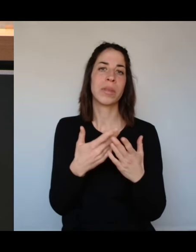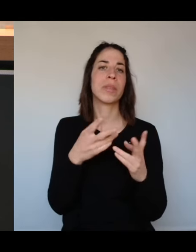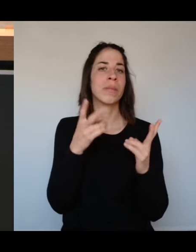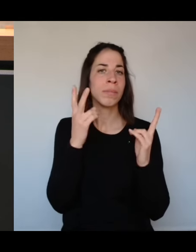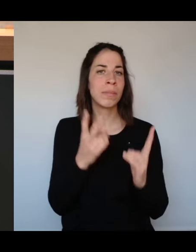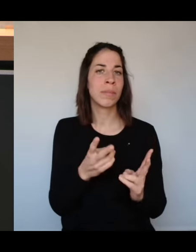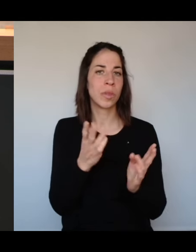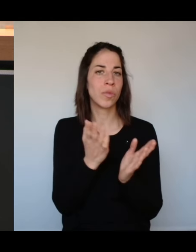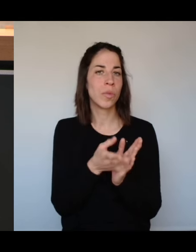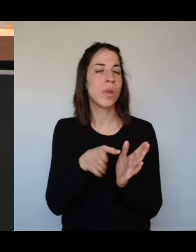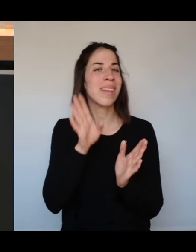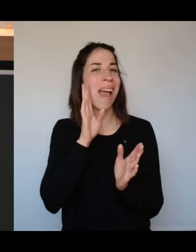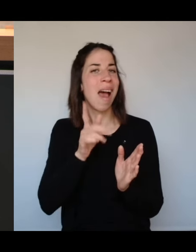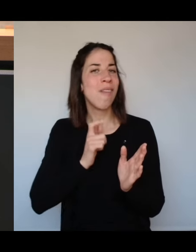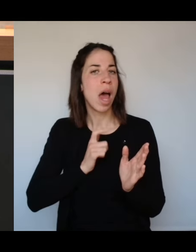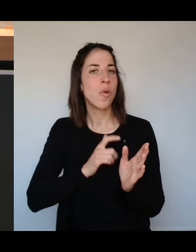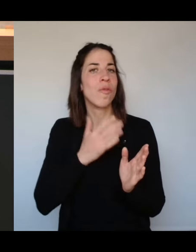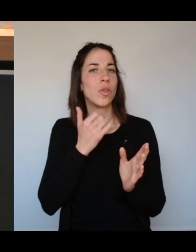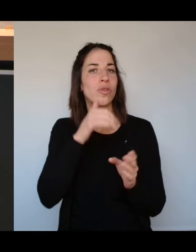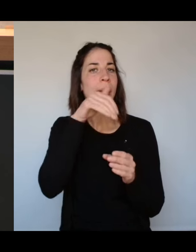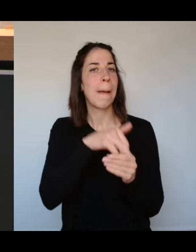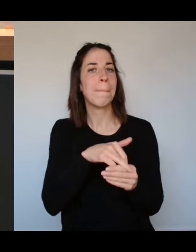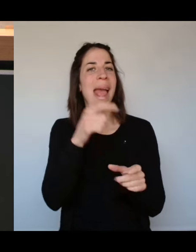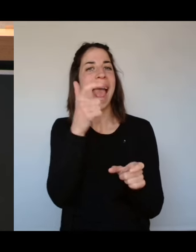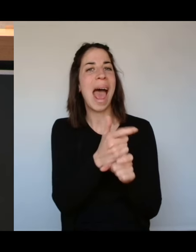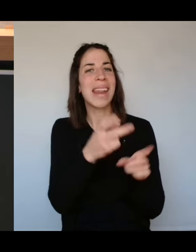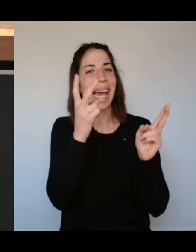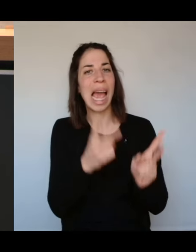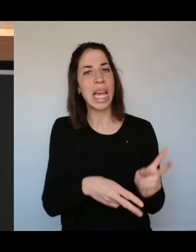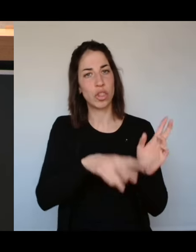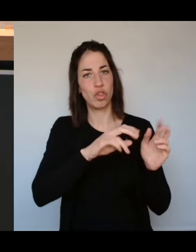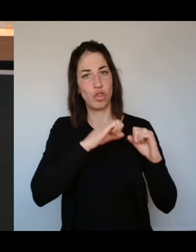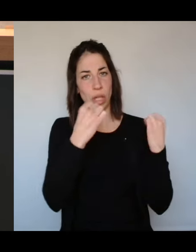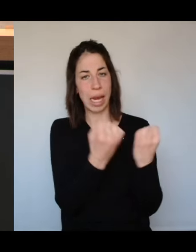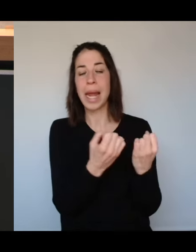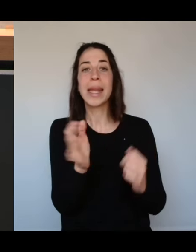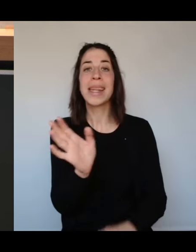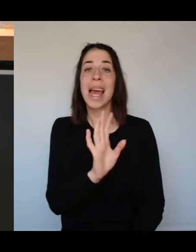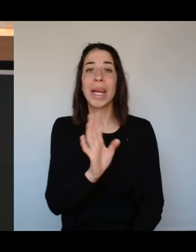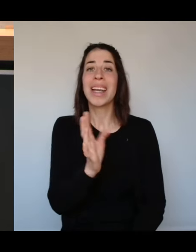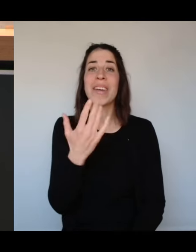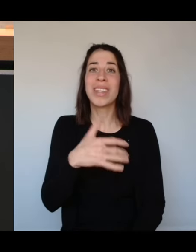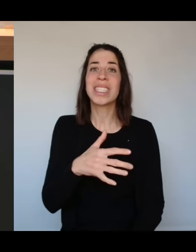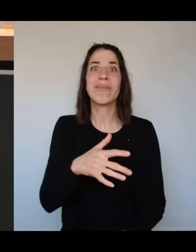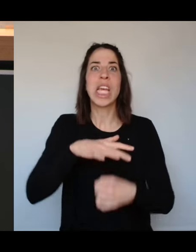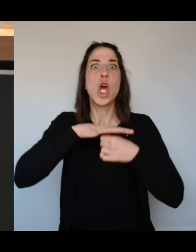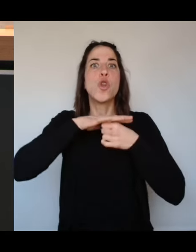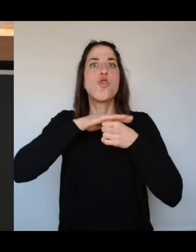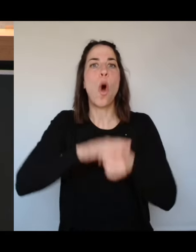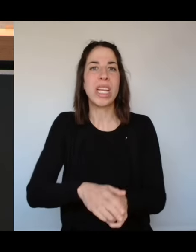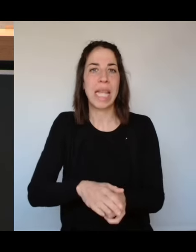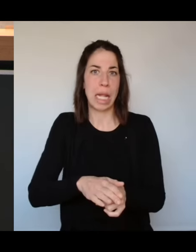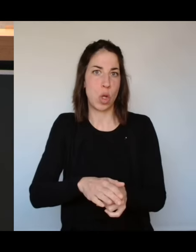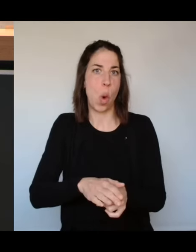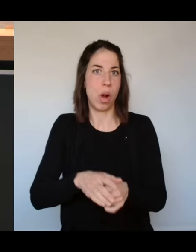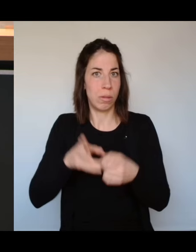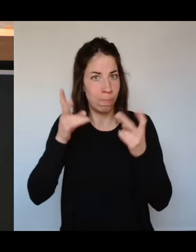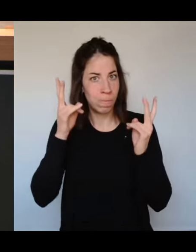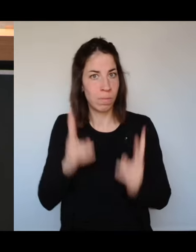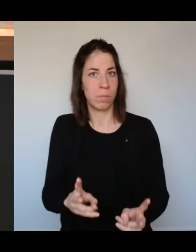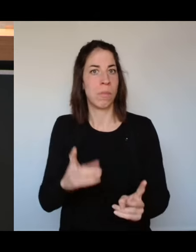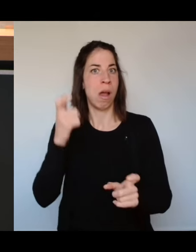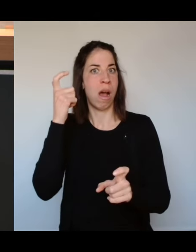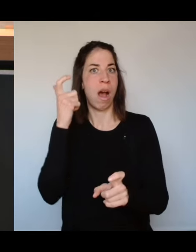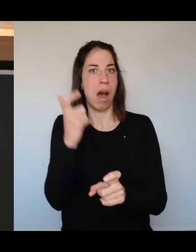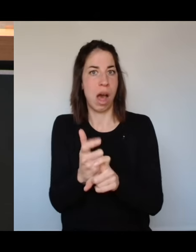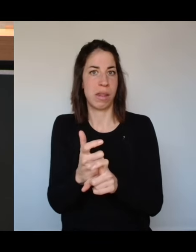diesmal die knallharte Durchsetzung des Rechtsstaats. Dabei möchte ich Folgendes